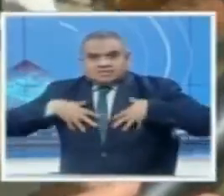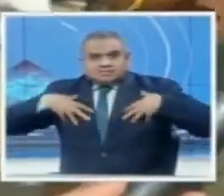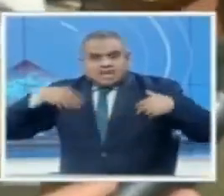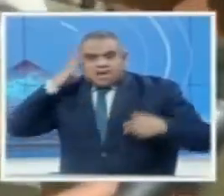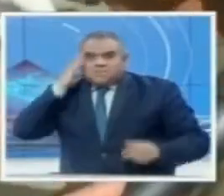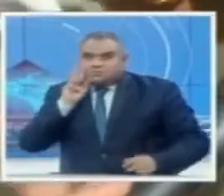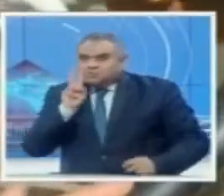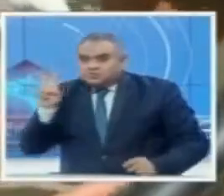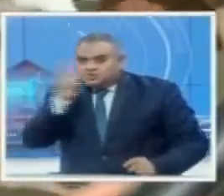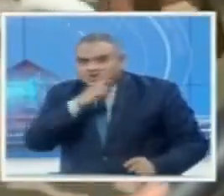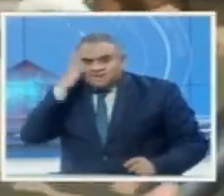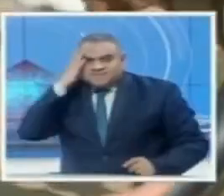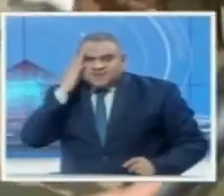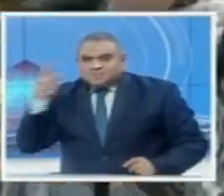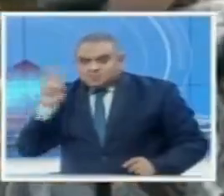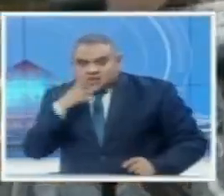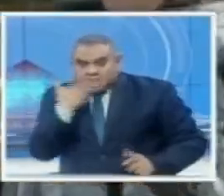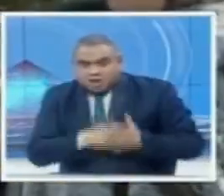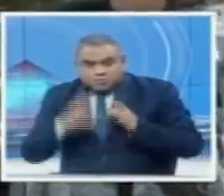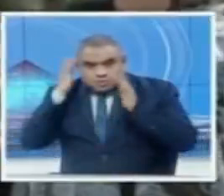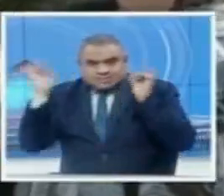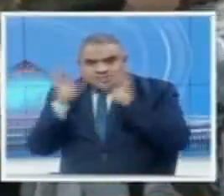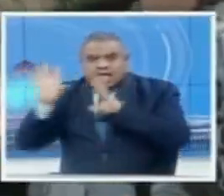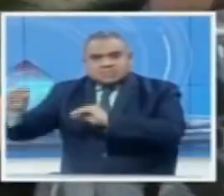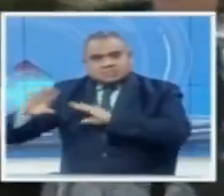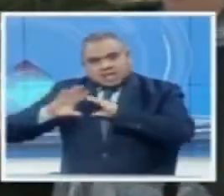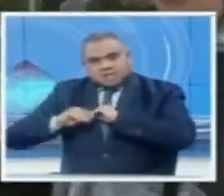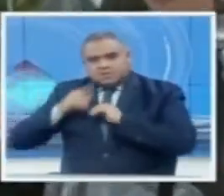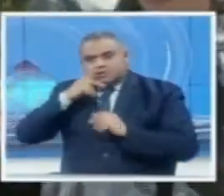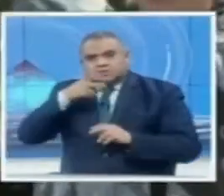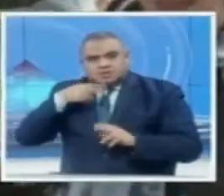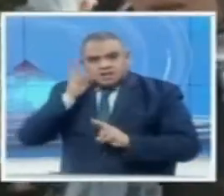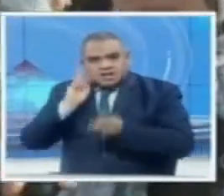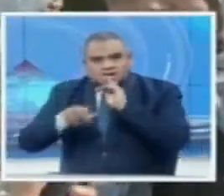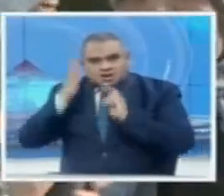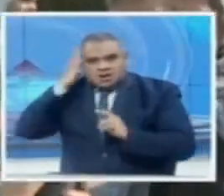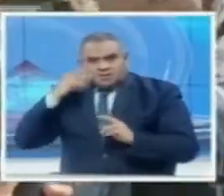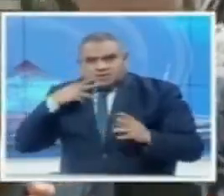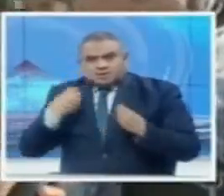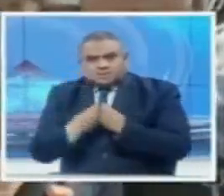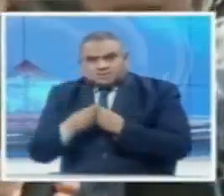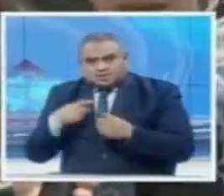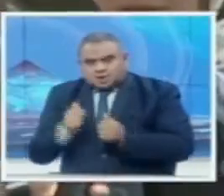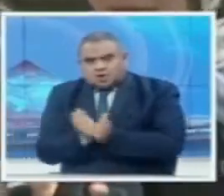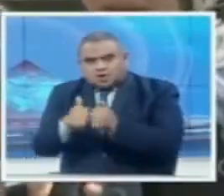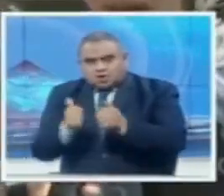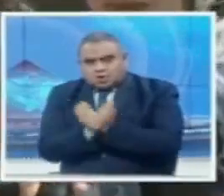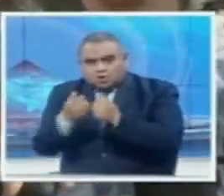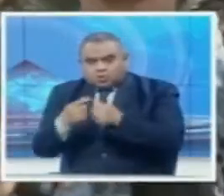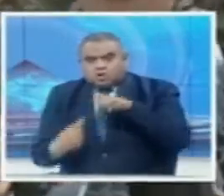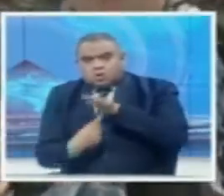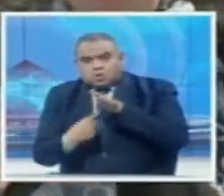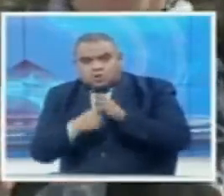غير ما يتكلموا، فدي حاجه بتسعدنا طبعا كلنا. صراحه حاجه جميله جدا، احنا مبسوطين قوي ان احنا جينا الكليه